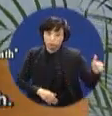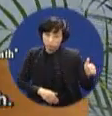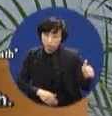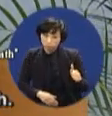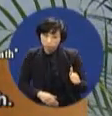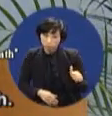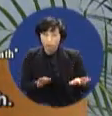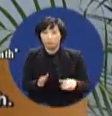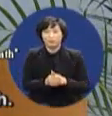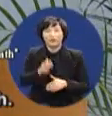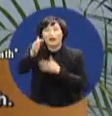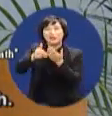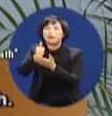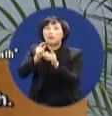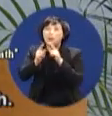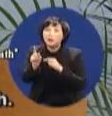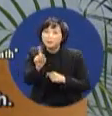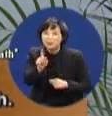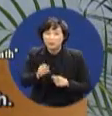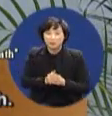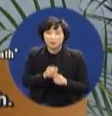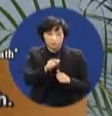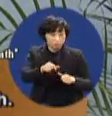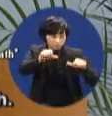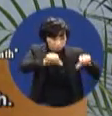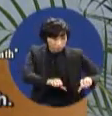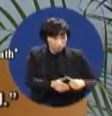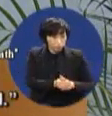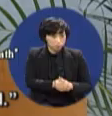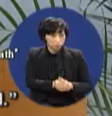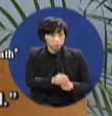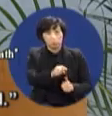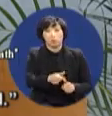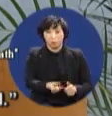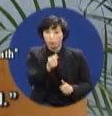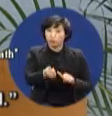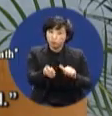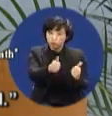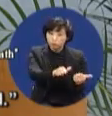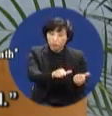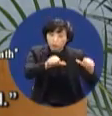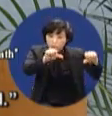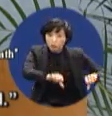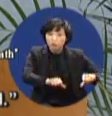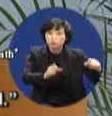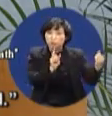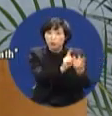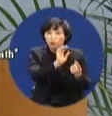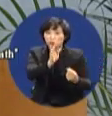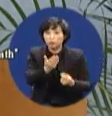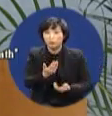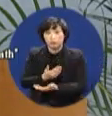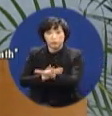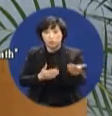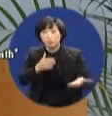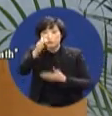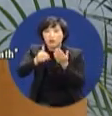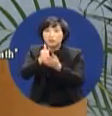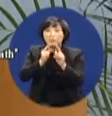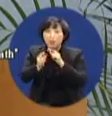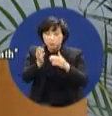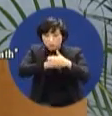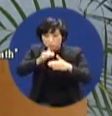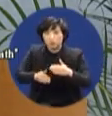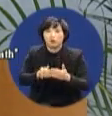그러면 하나님 말씀이 이건 저주야. 그럼 바로 저주야. 여러분은 하나님 말씀의 절대